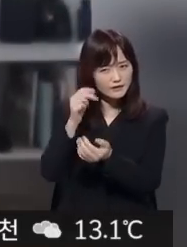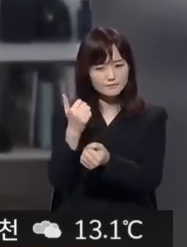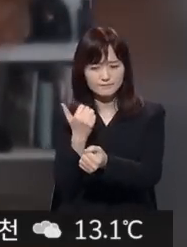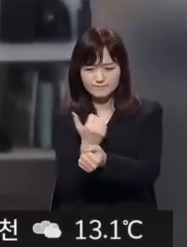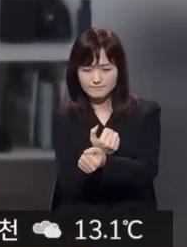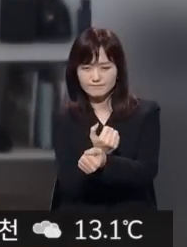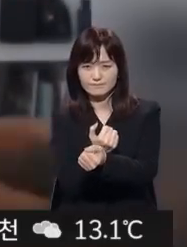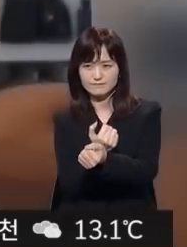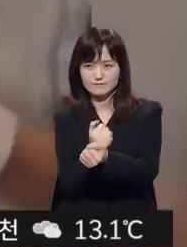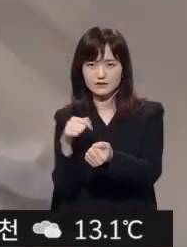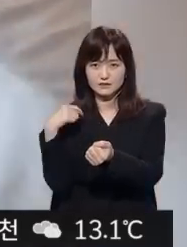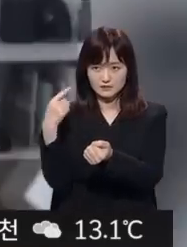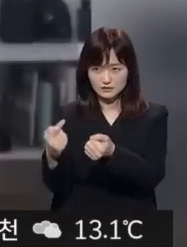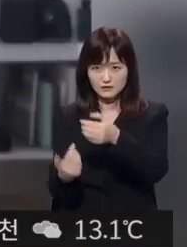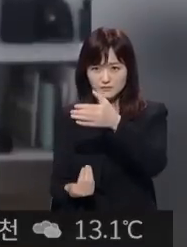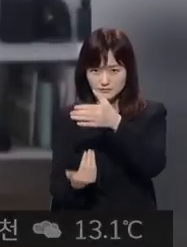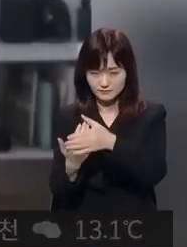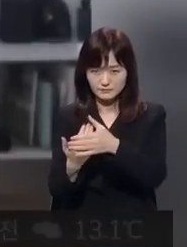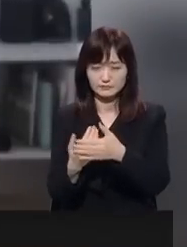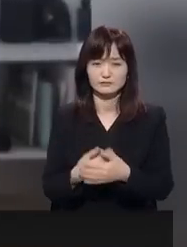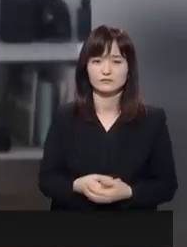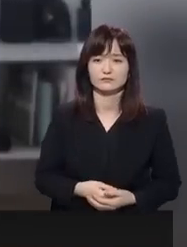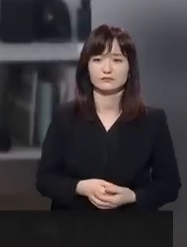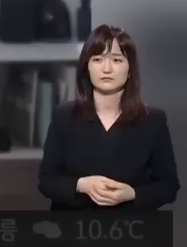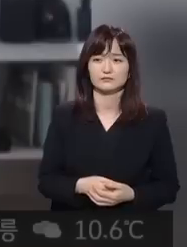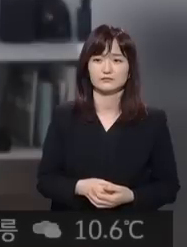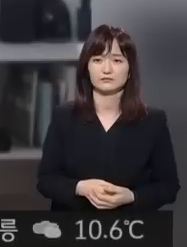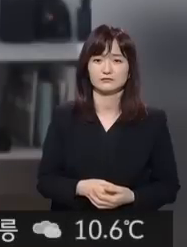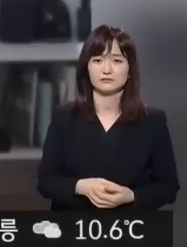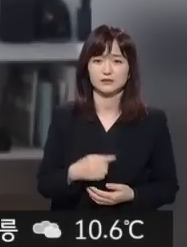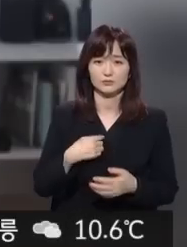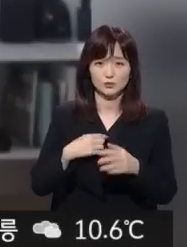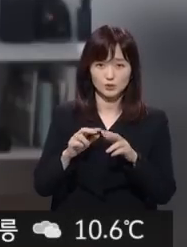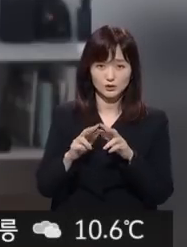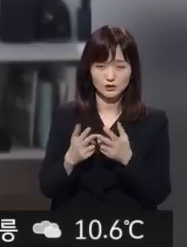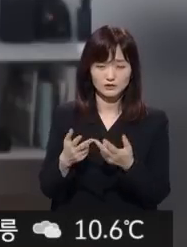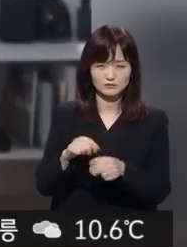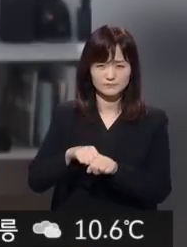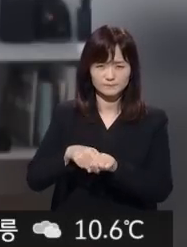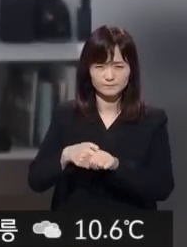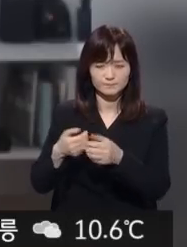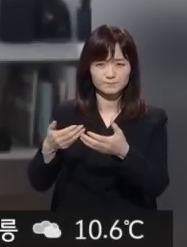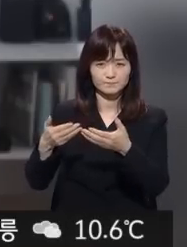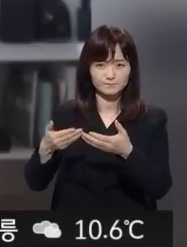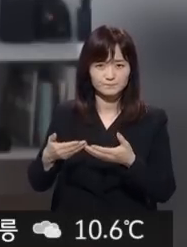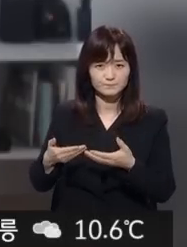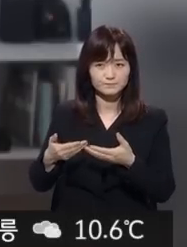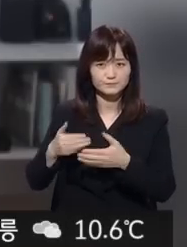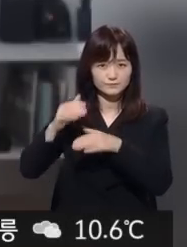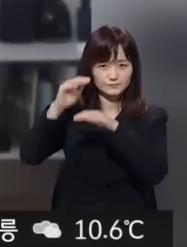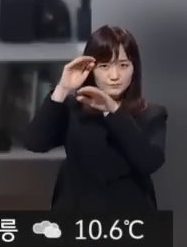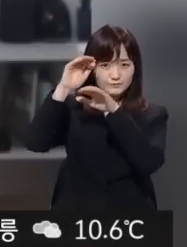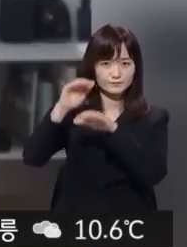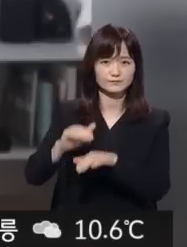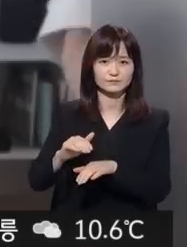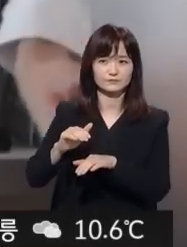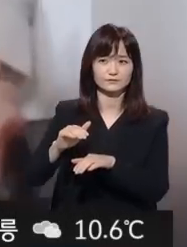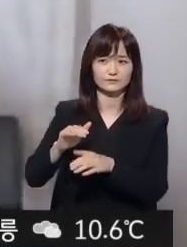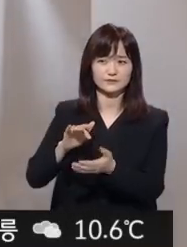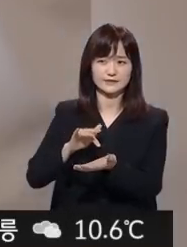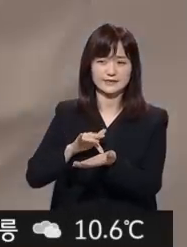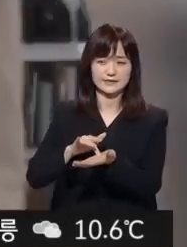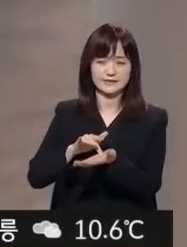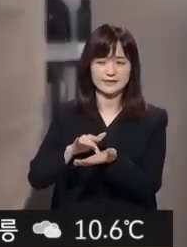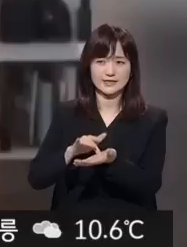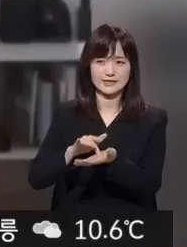말입니다 그 뒤에 이제 사건이 발생한 건데 어찌됐든 제가 보기에는 본인이 처벌을 받겠다고 하면서 그 내용을 약을 먹는